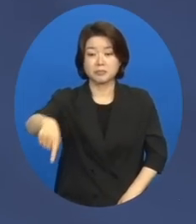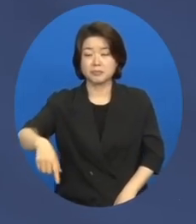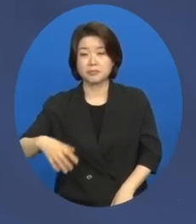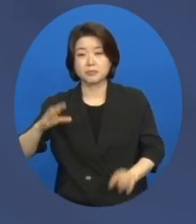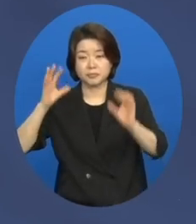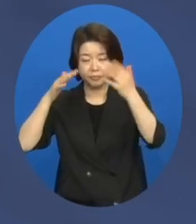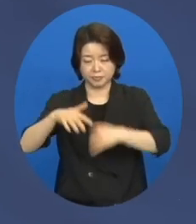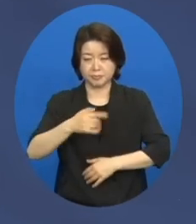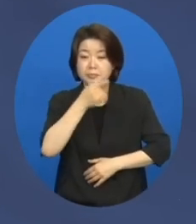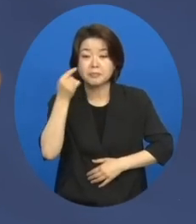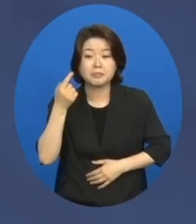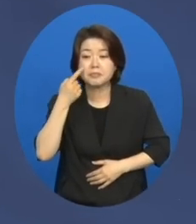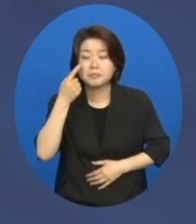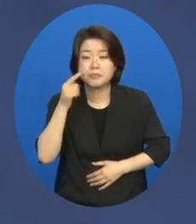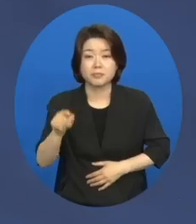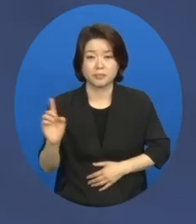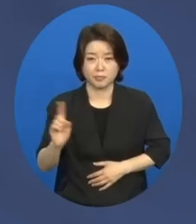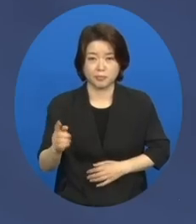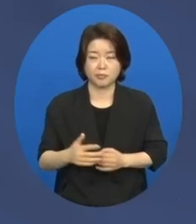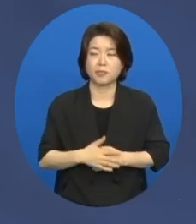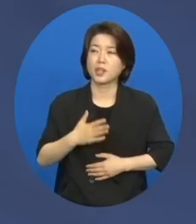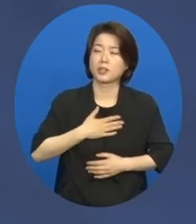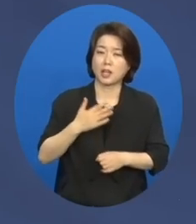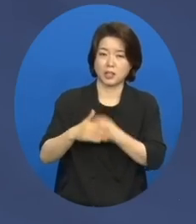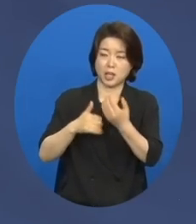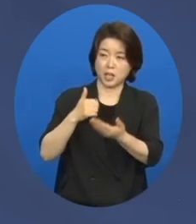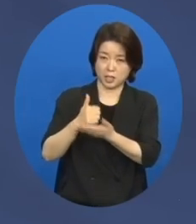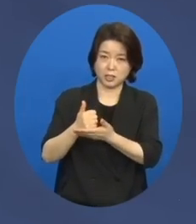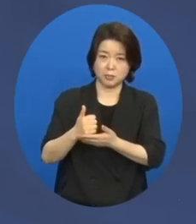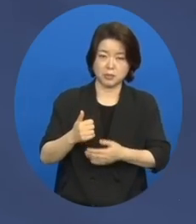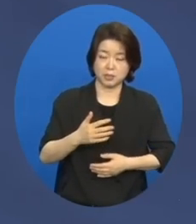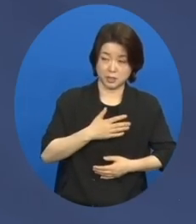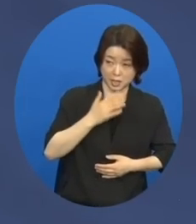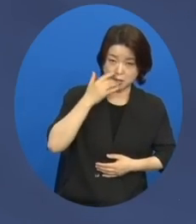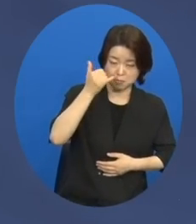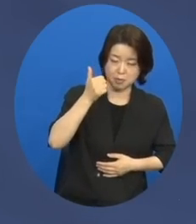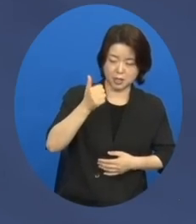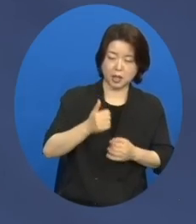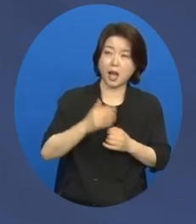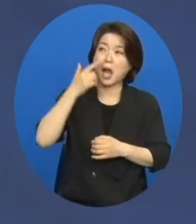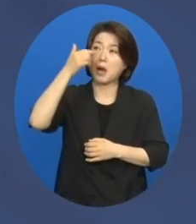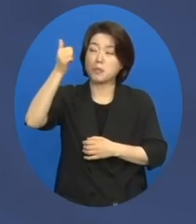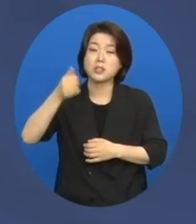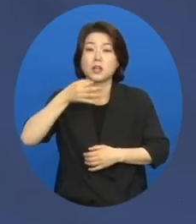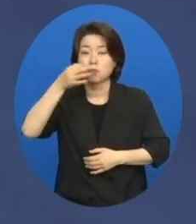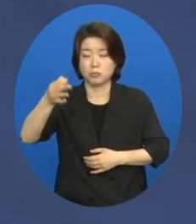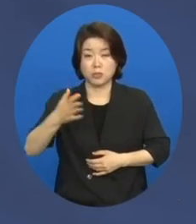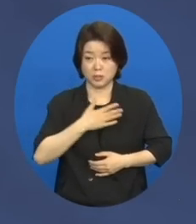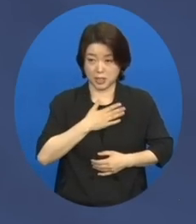이렇게 확인시킵니다. 나는 하나님을 아빠가 하나님을 아버지라고 그런다.